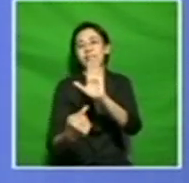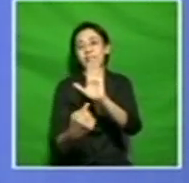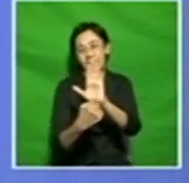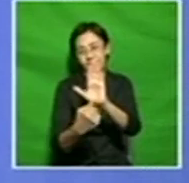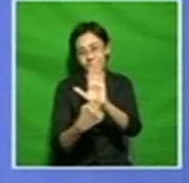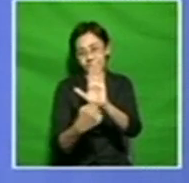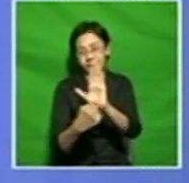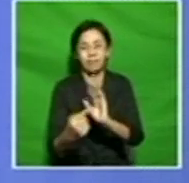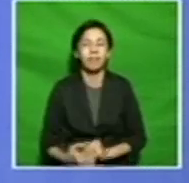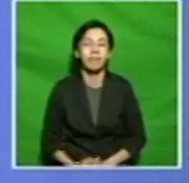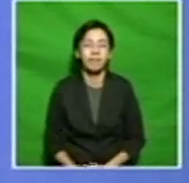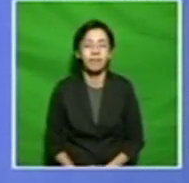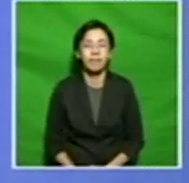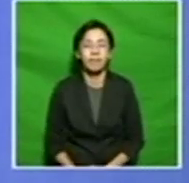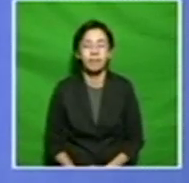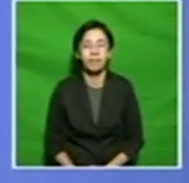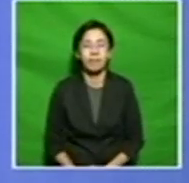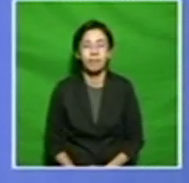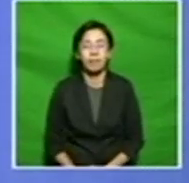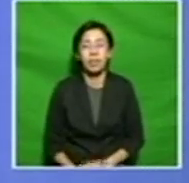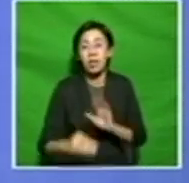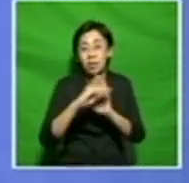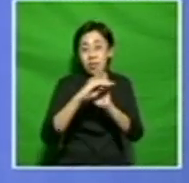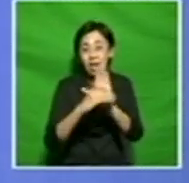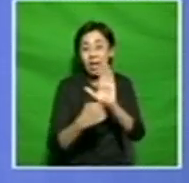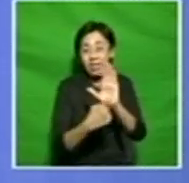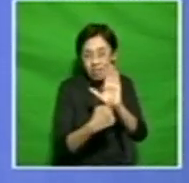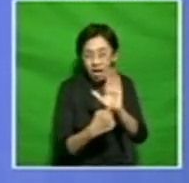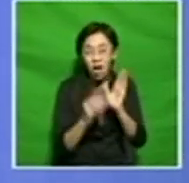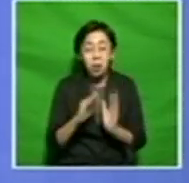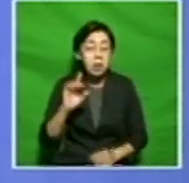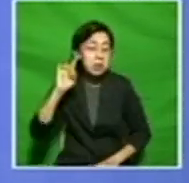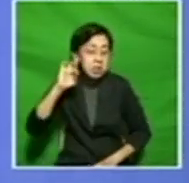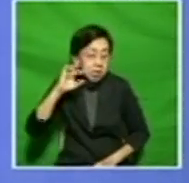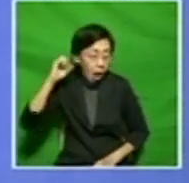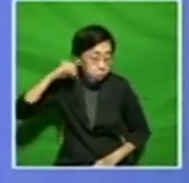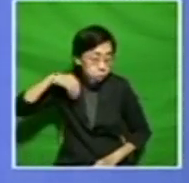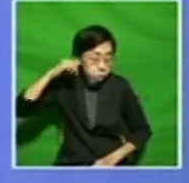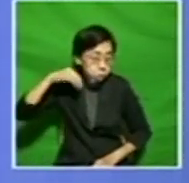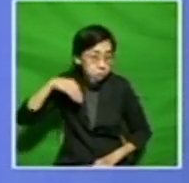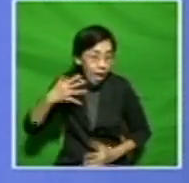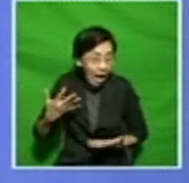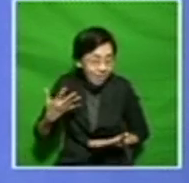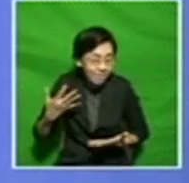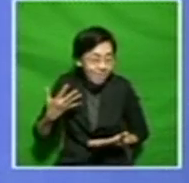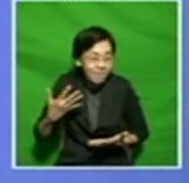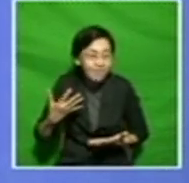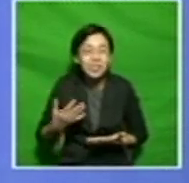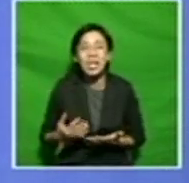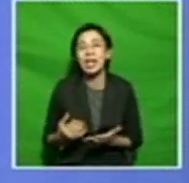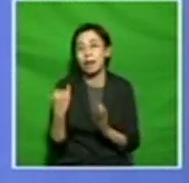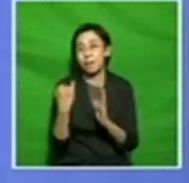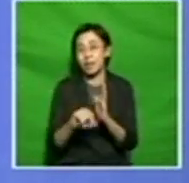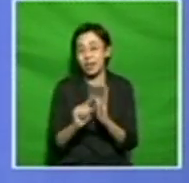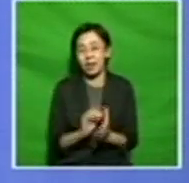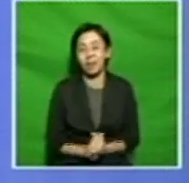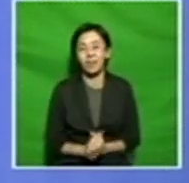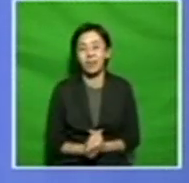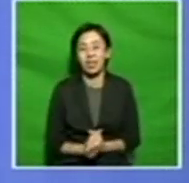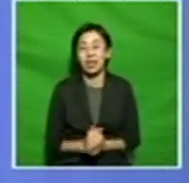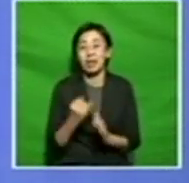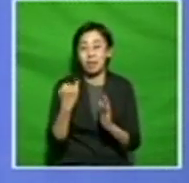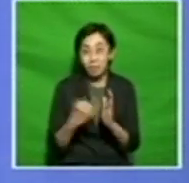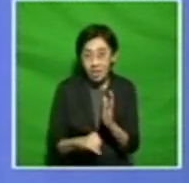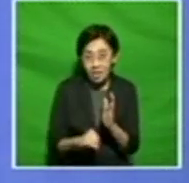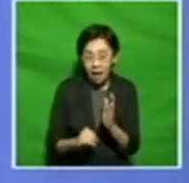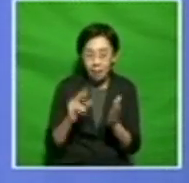นี้นั่นแปลว่าคนฝ่าฝืนจะยกระดับความรับผิดและโทษ